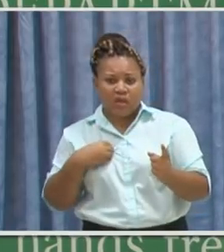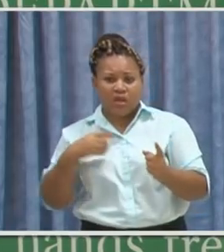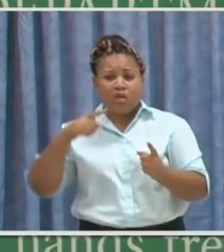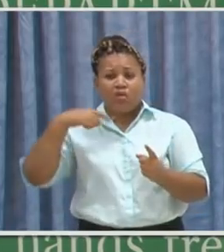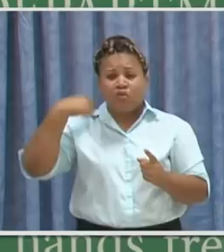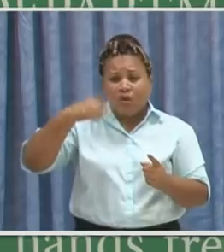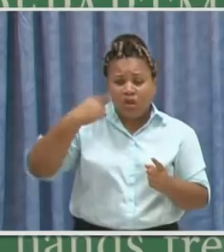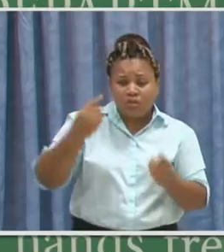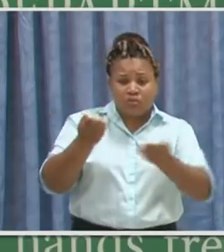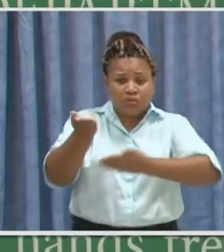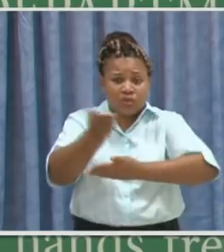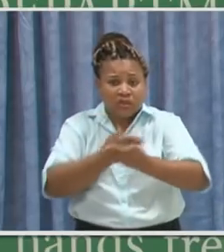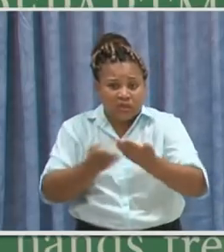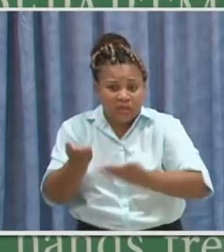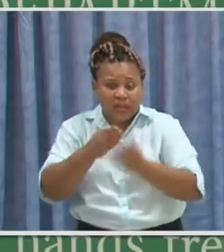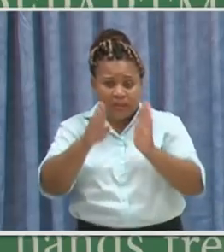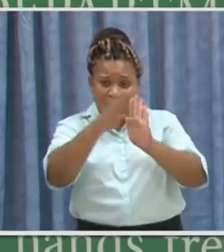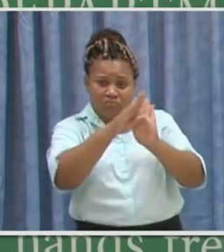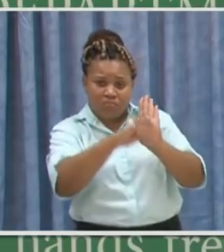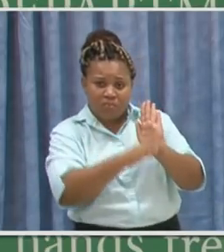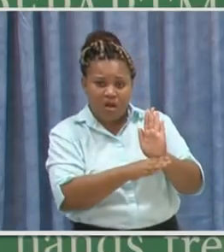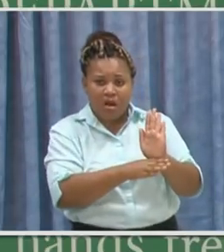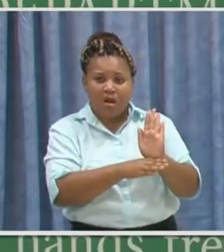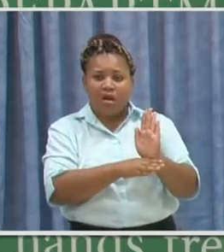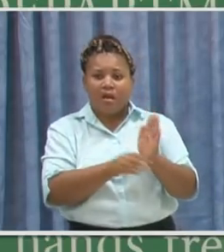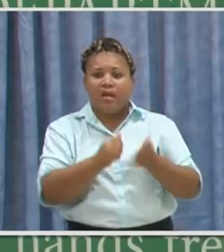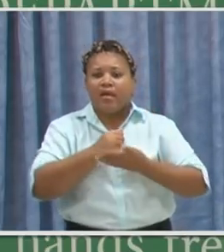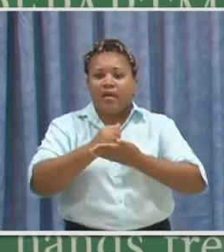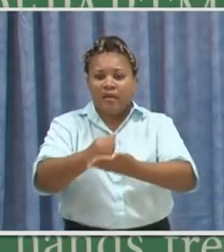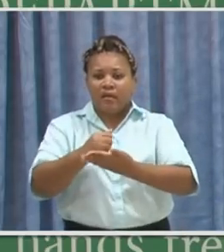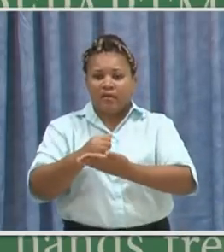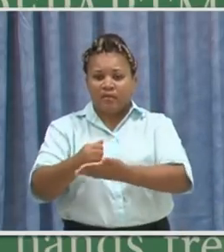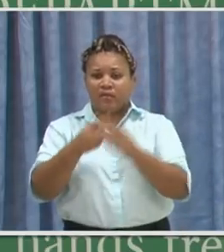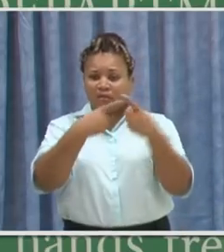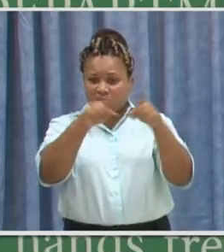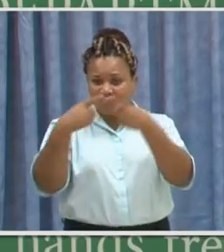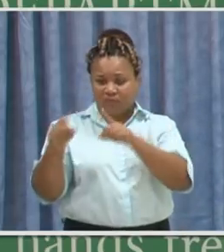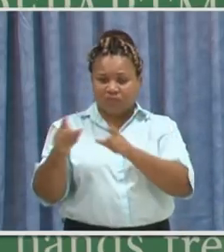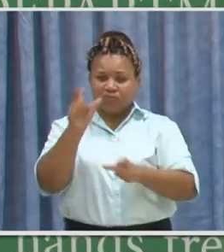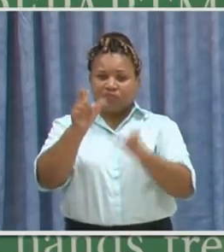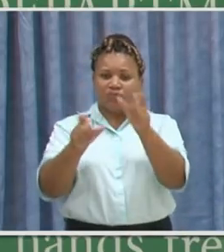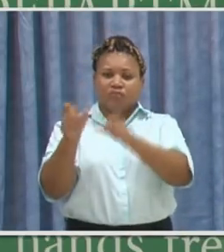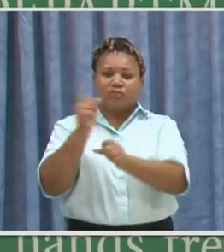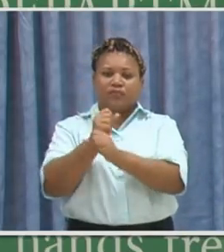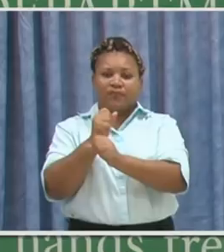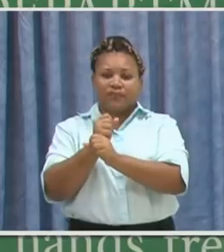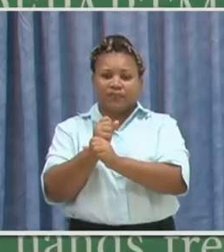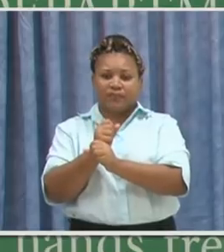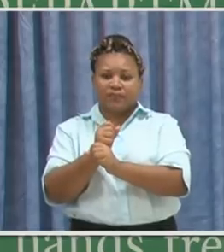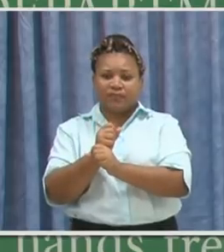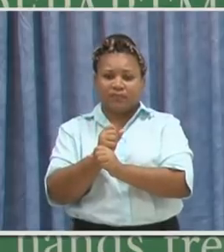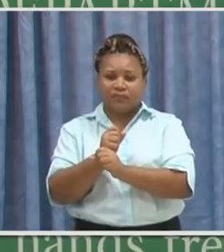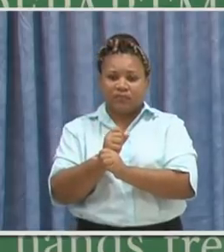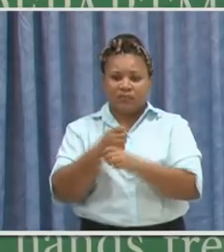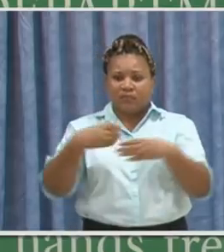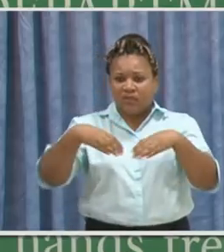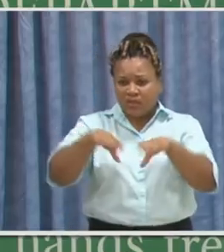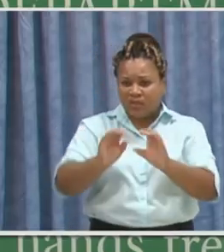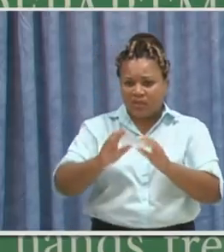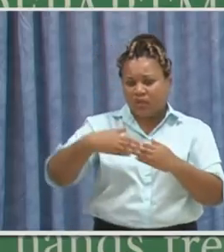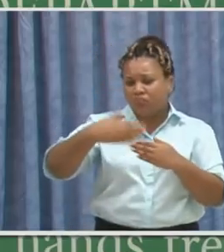vitement, bouge de façon confident, de façon bien organisée et nous,